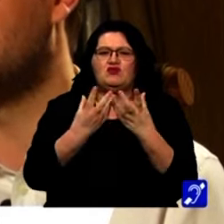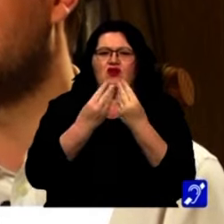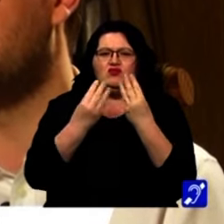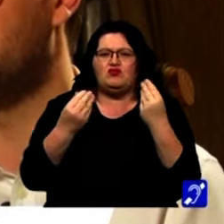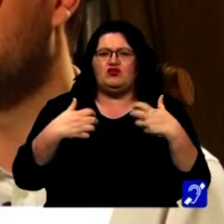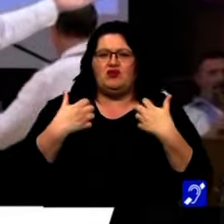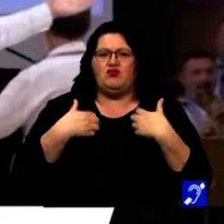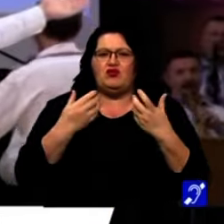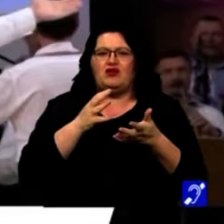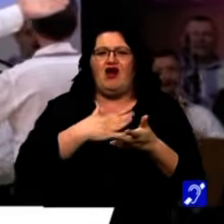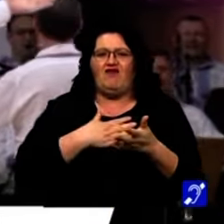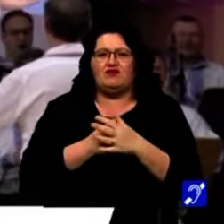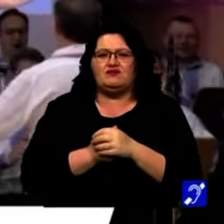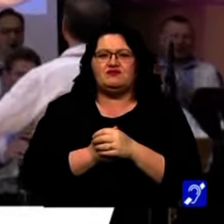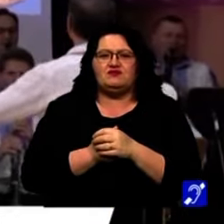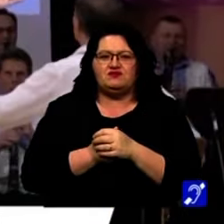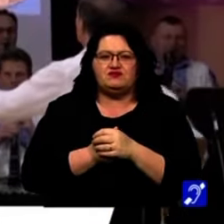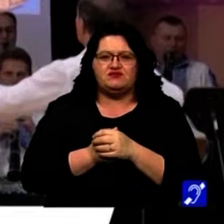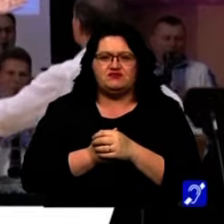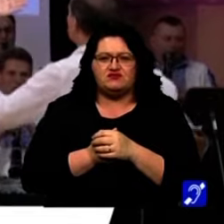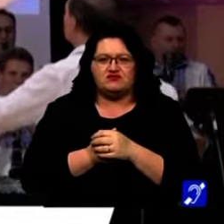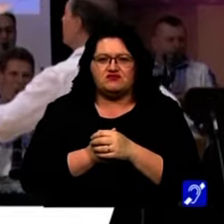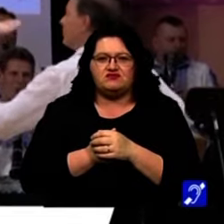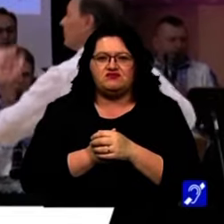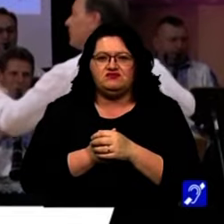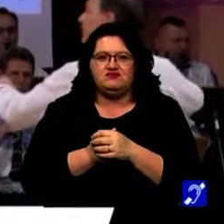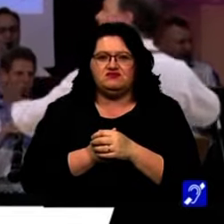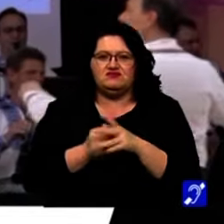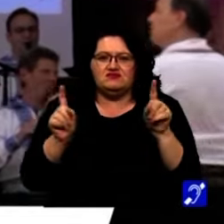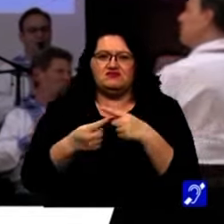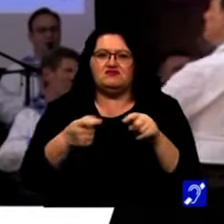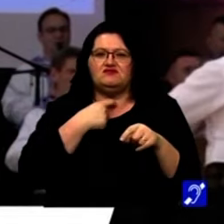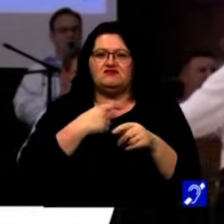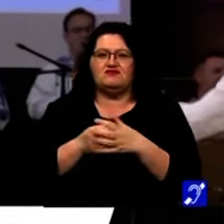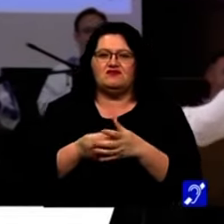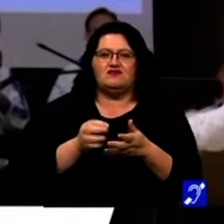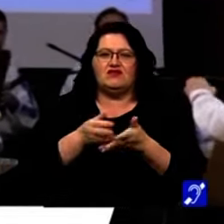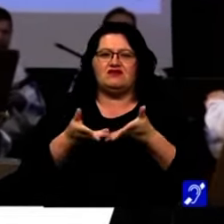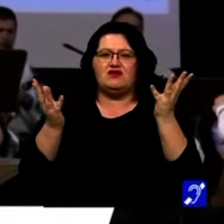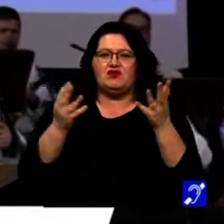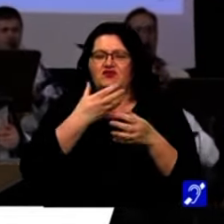foarte mult că îi avem. La noi nimeni nu-i bătrân, sărbător